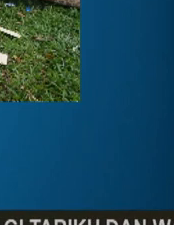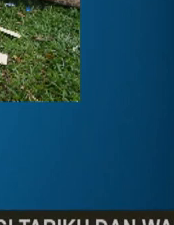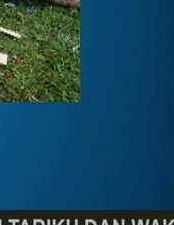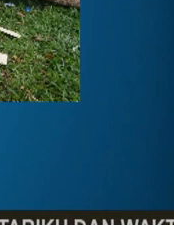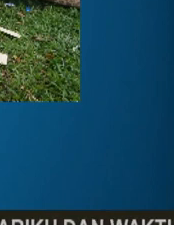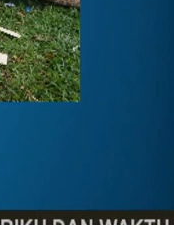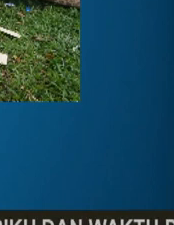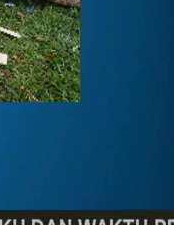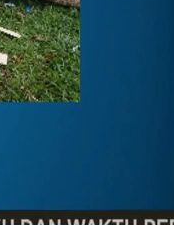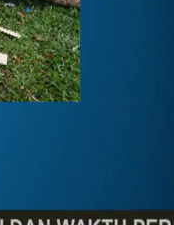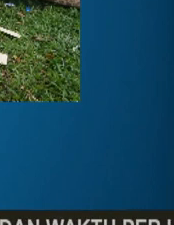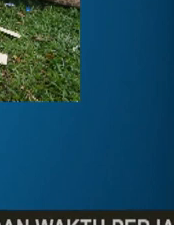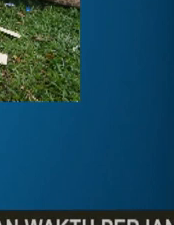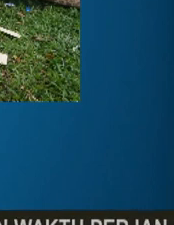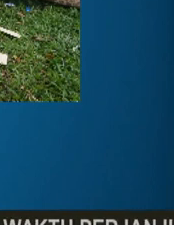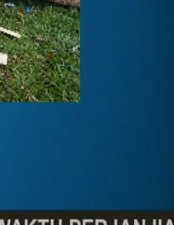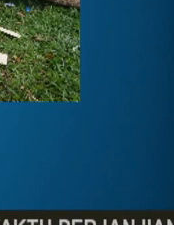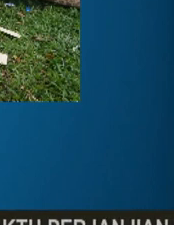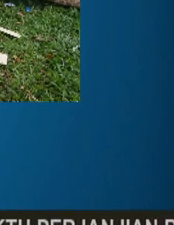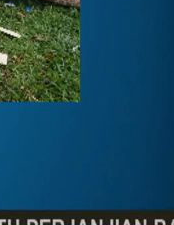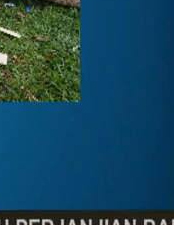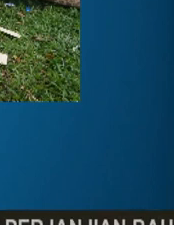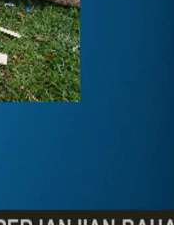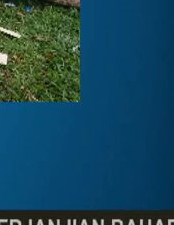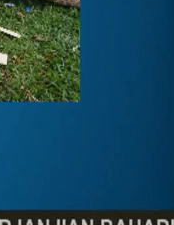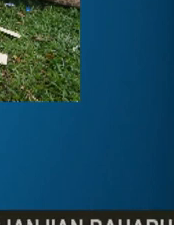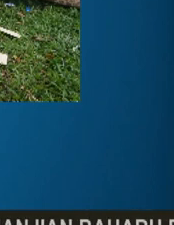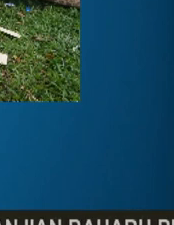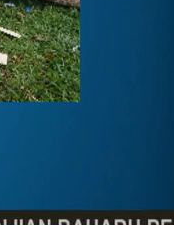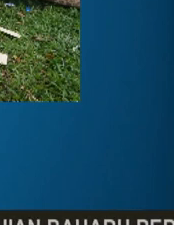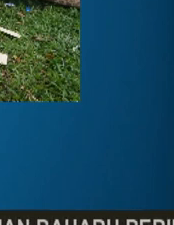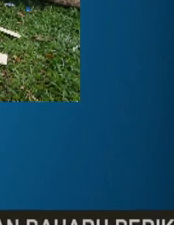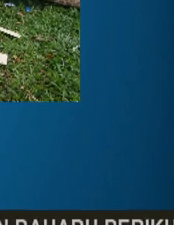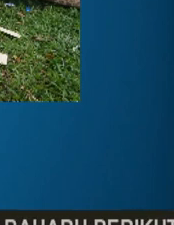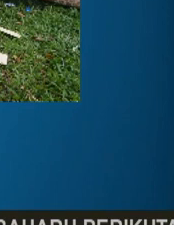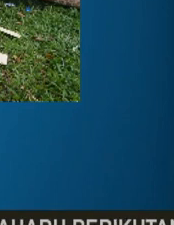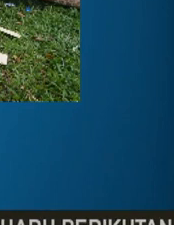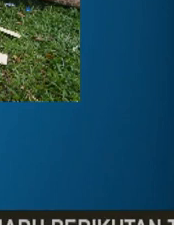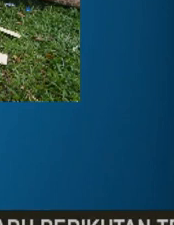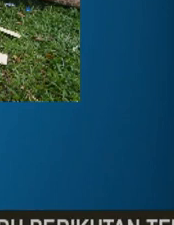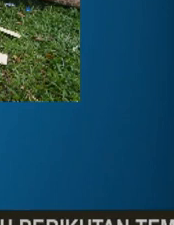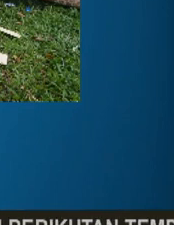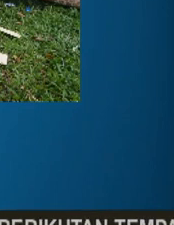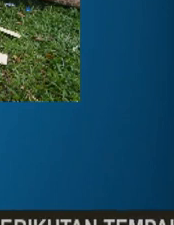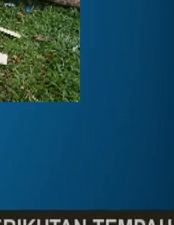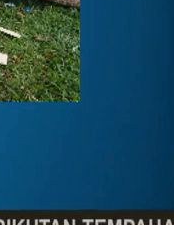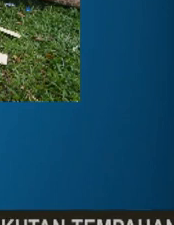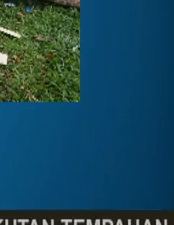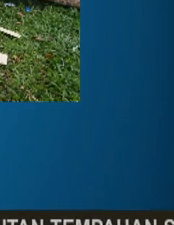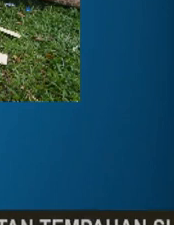selama tujuh hari untuk menjelaskan dan the compound berkenaan dan jika didapati gagal boleh didakwa di